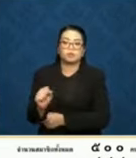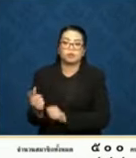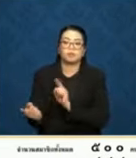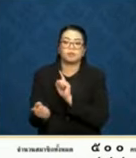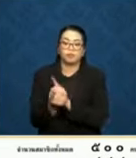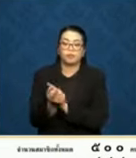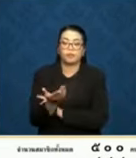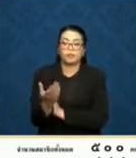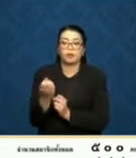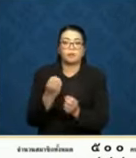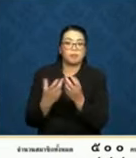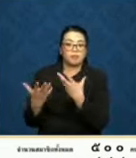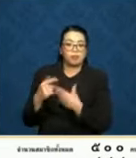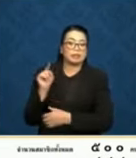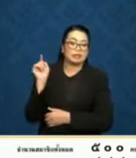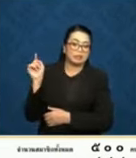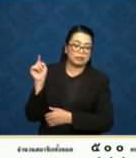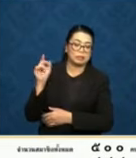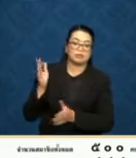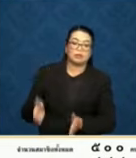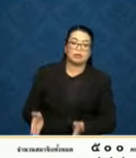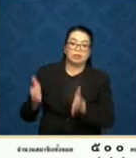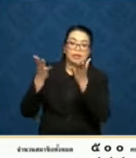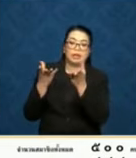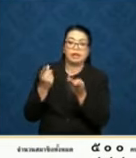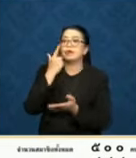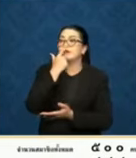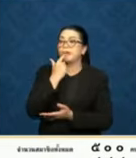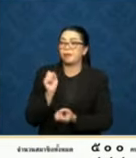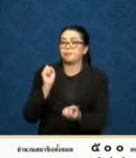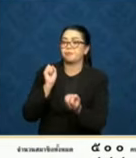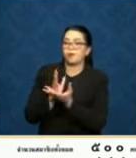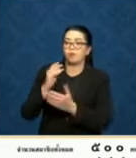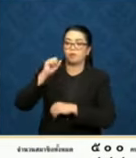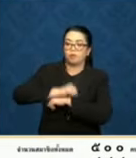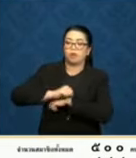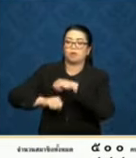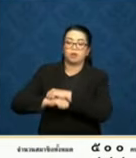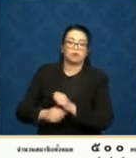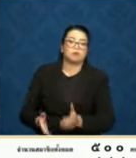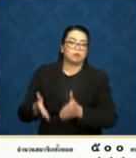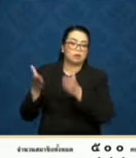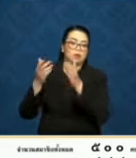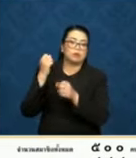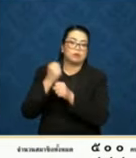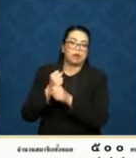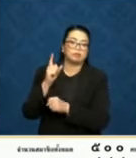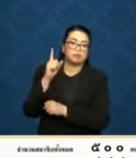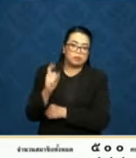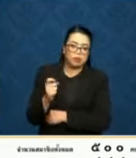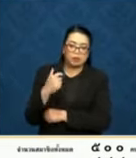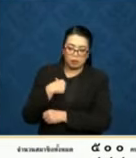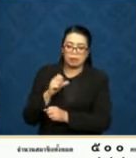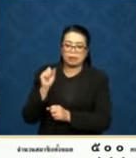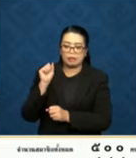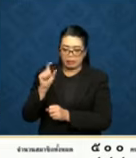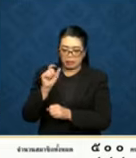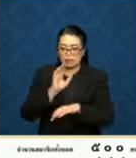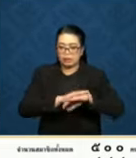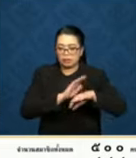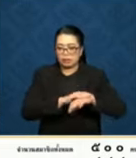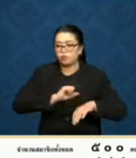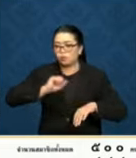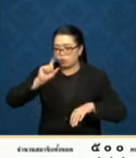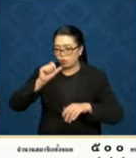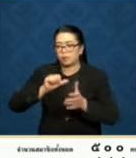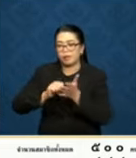ท่านrebbeสอได้ิ จุดที่เป็น Schn Rhodes e้องเร่งดำเนินการอย่ด่วนเราไดเรดำเนนการไป ในส่